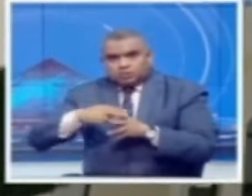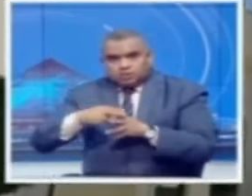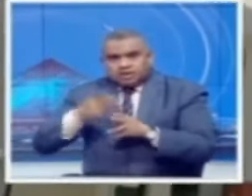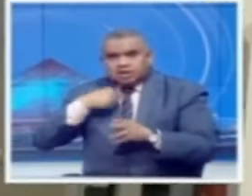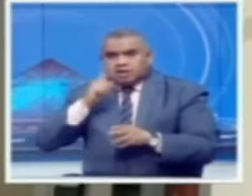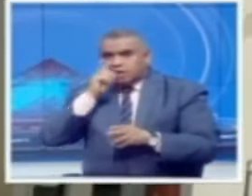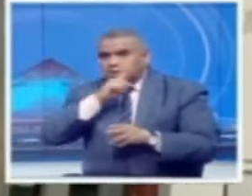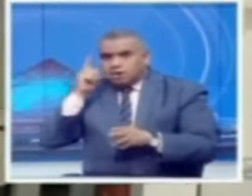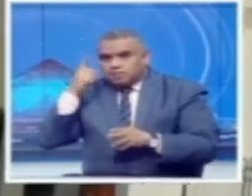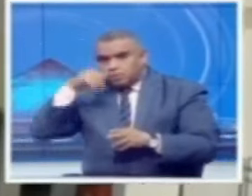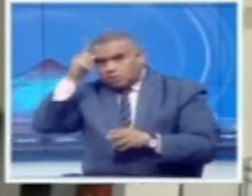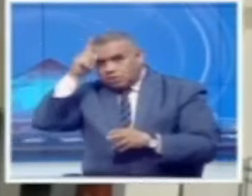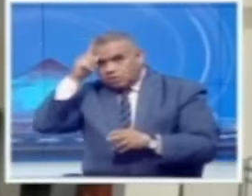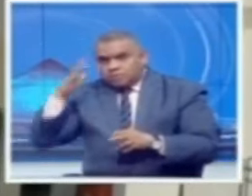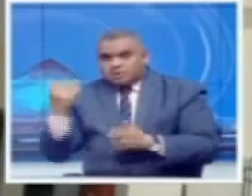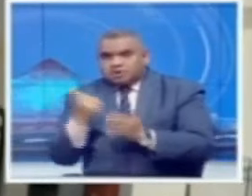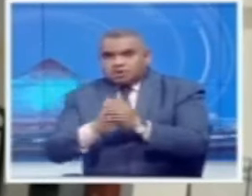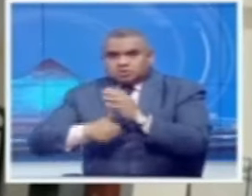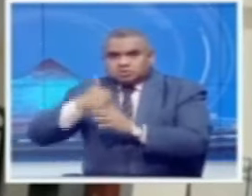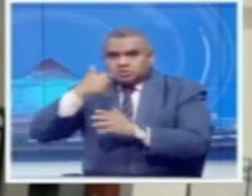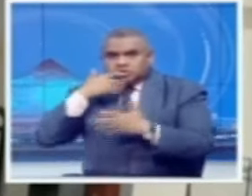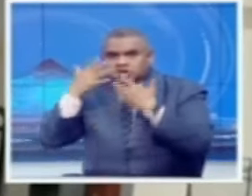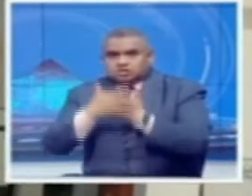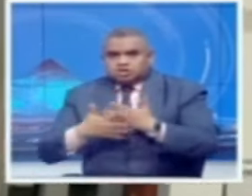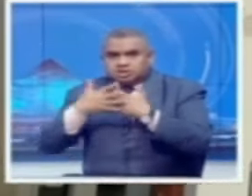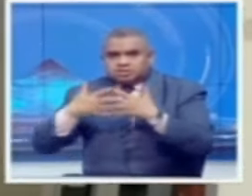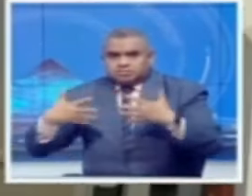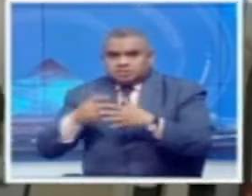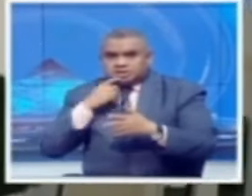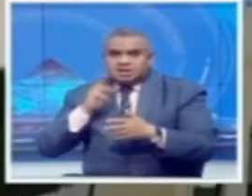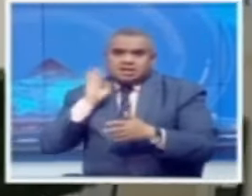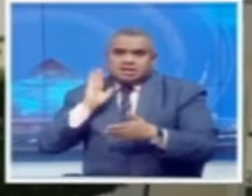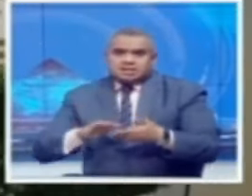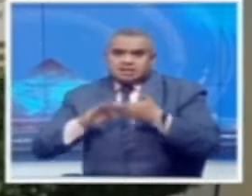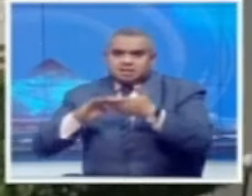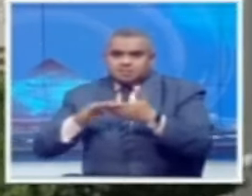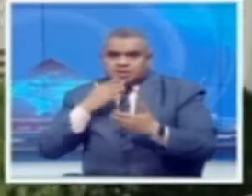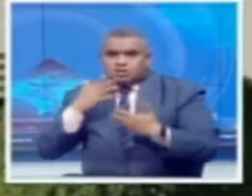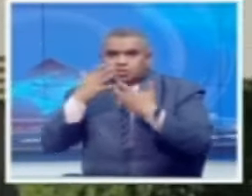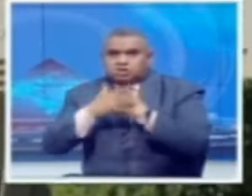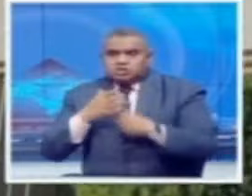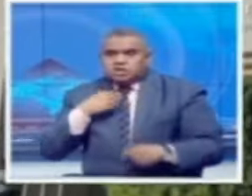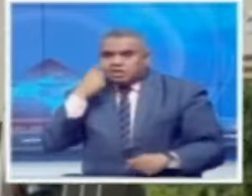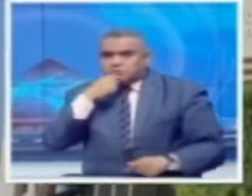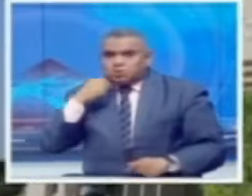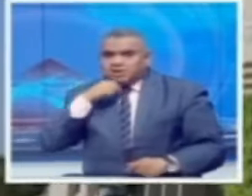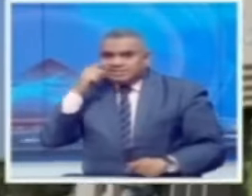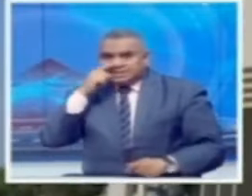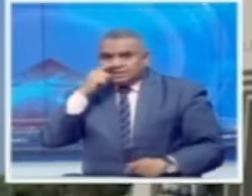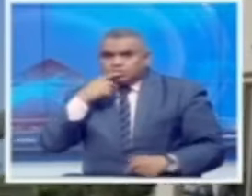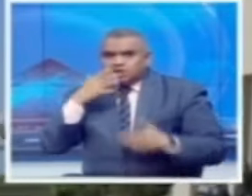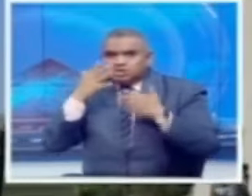والكويت والإمارات والأردن، وبصفة خاصة مع الشركة المتحدة للخدمات الإعلامية وشركة